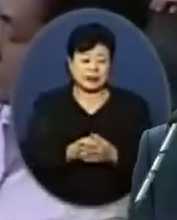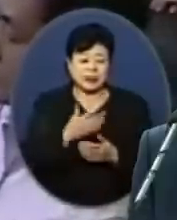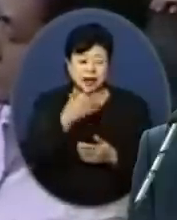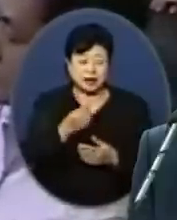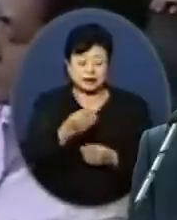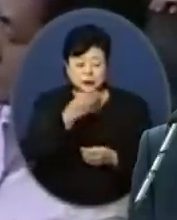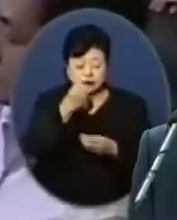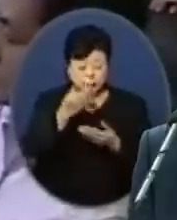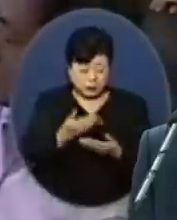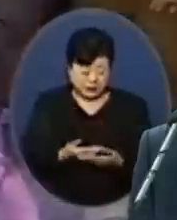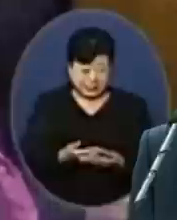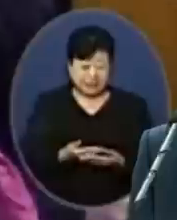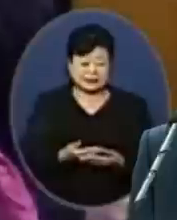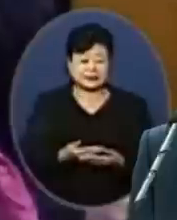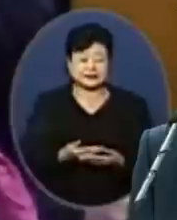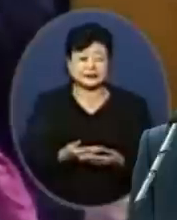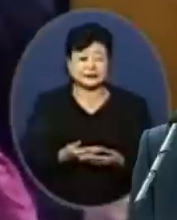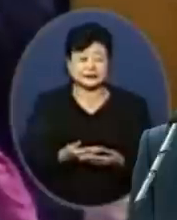아브라함의 복을 받아